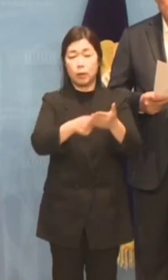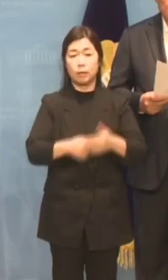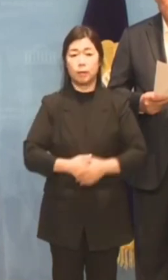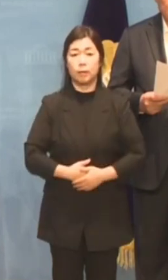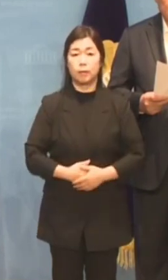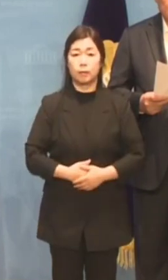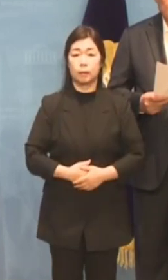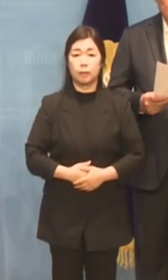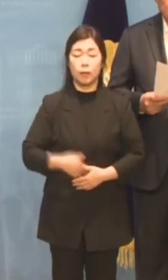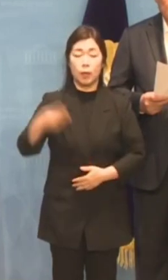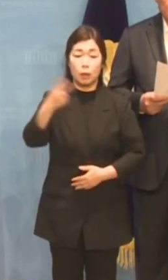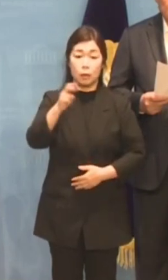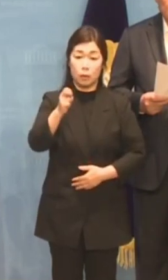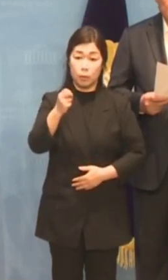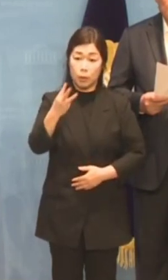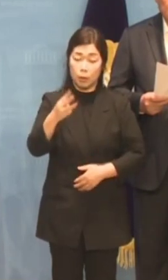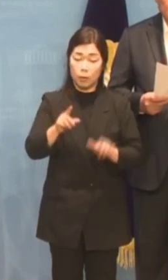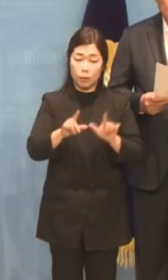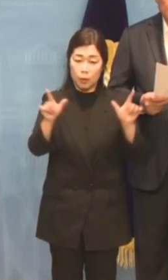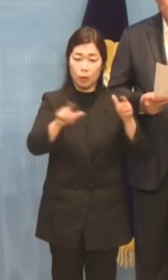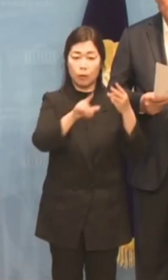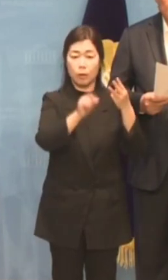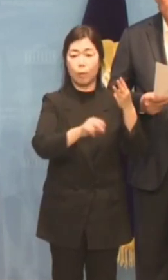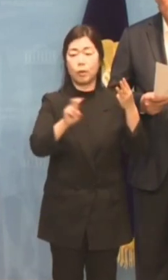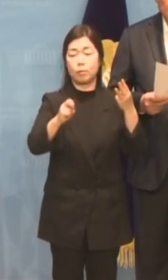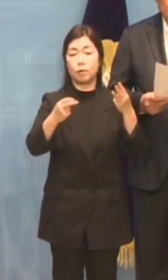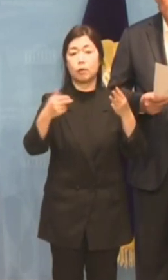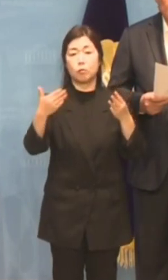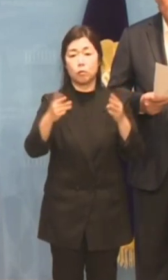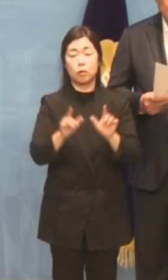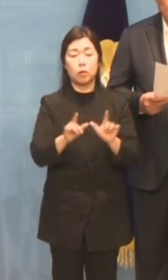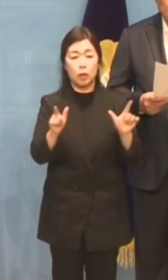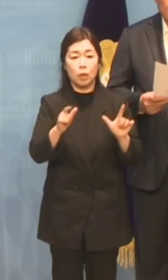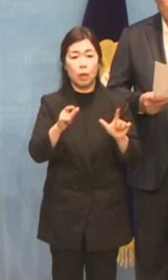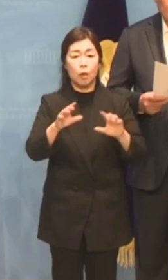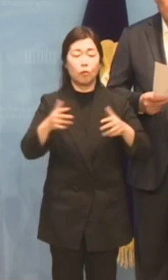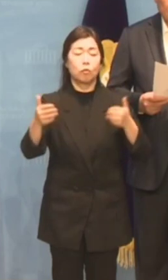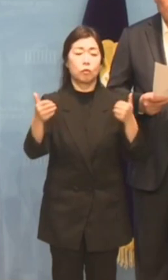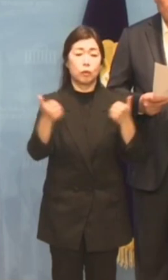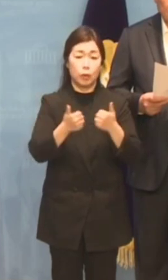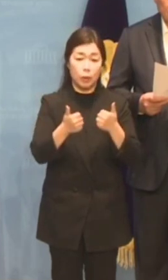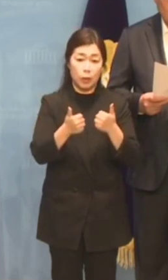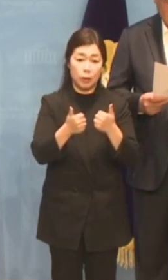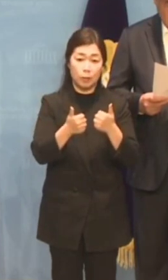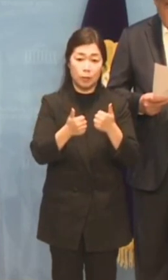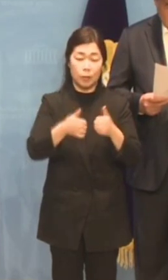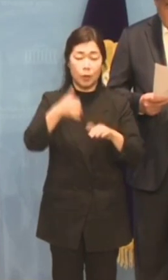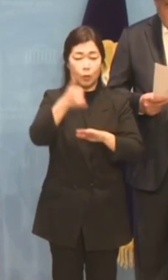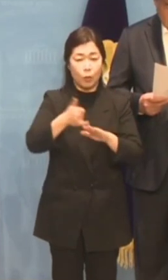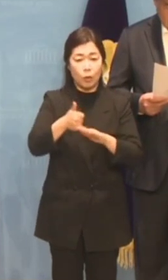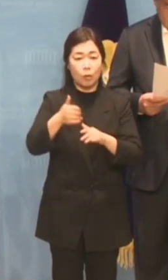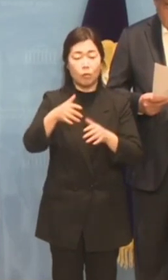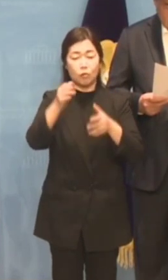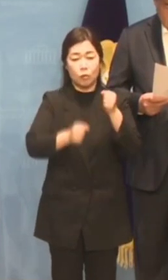바입니다. 2023년 3월 29일 국회